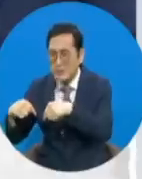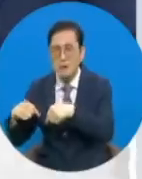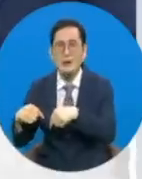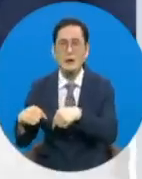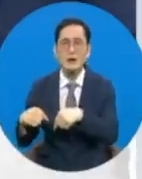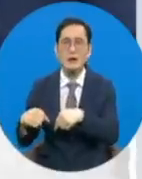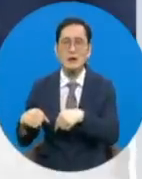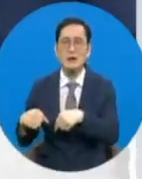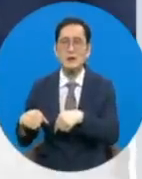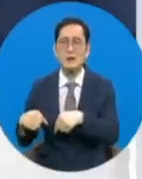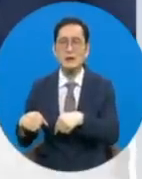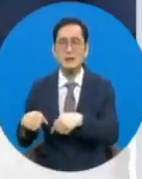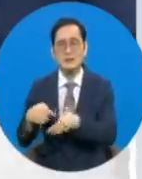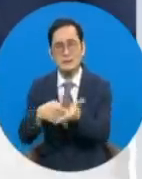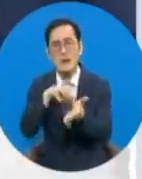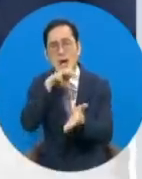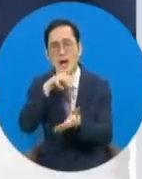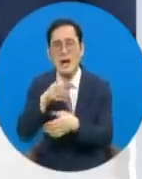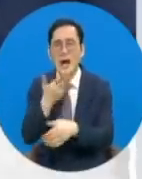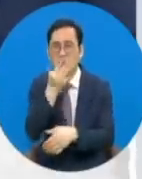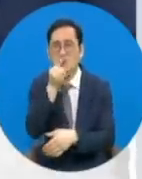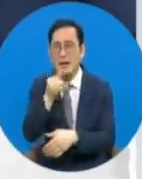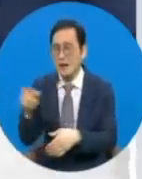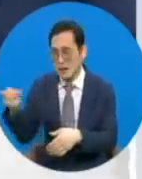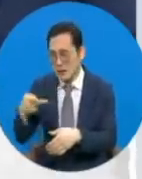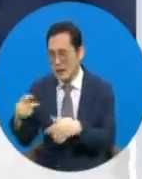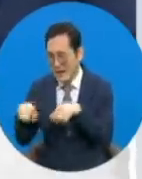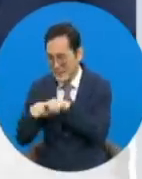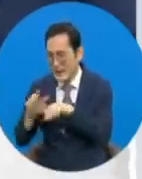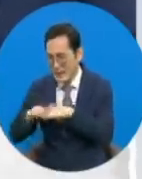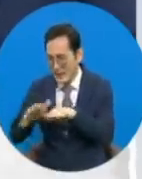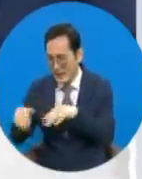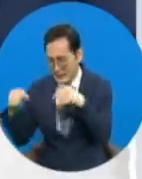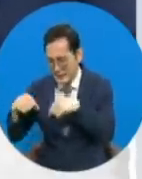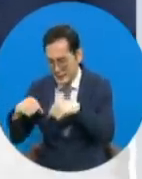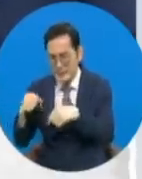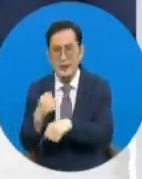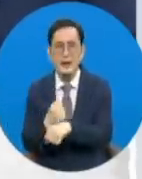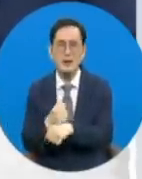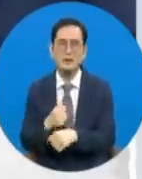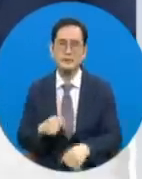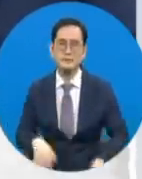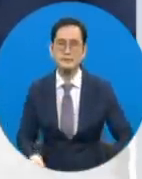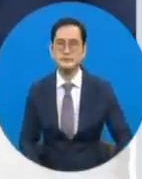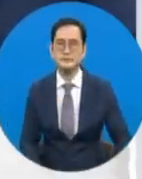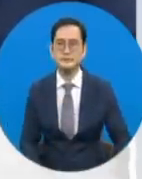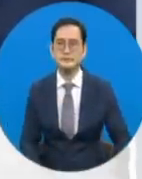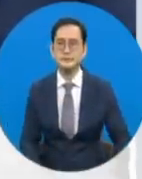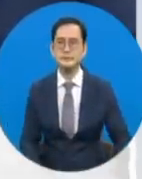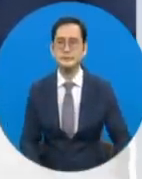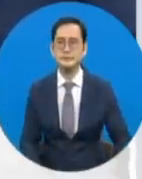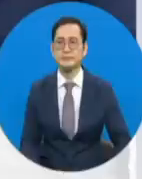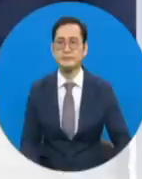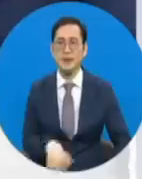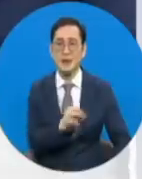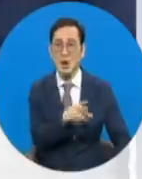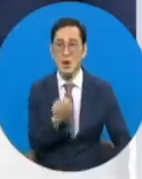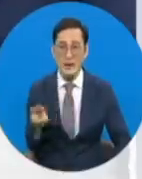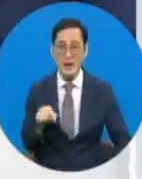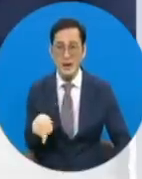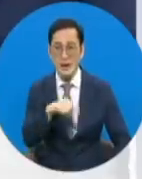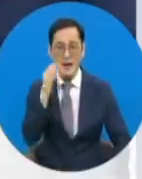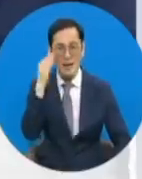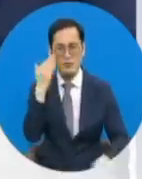가서 급 따지지 말고 이런 문제를 같이 해결하자라는 야당의 역할을 한 겁니다. 야당도 여당도 결국에는 대한민국을 위해서 하는